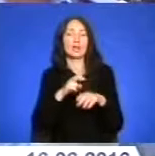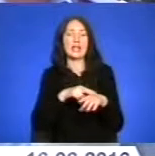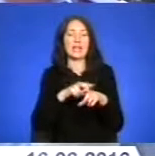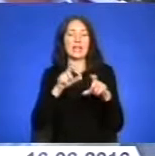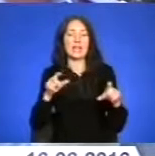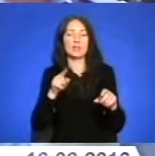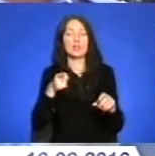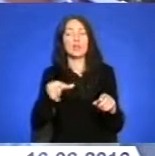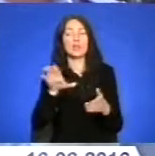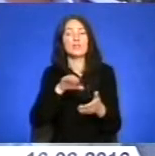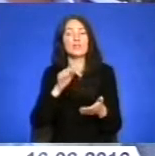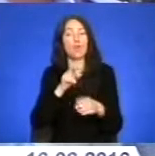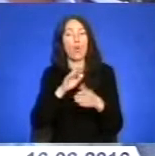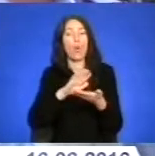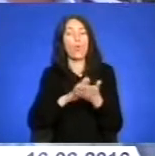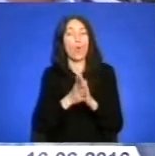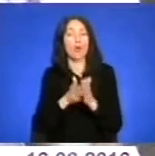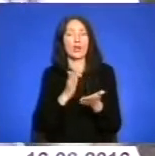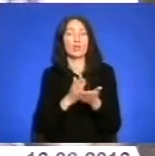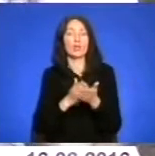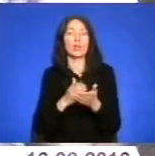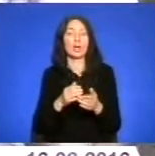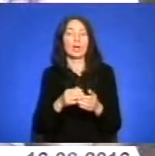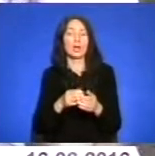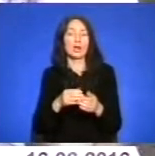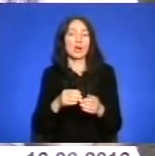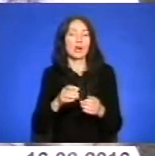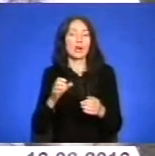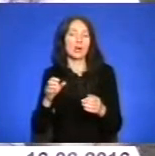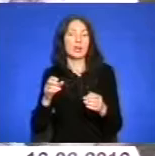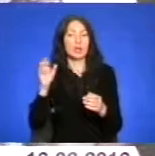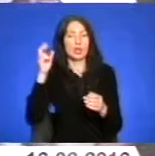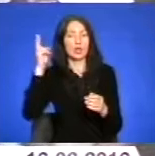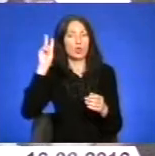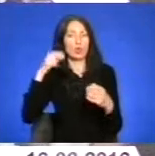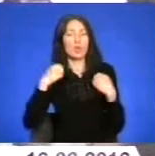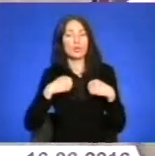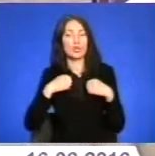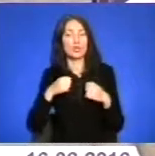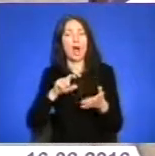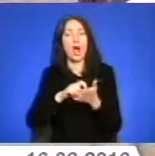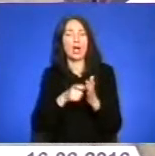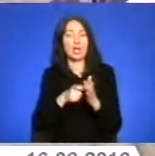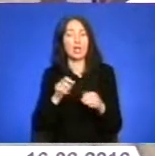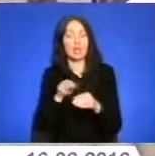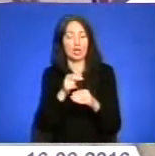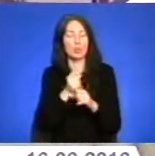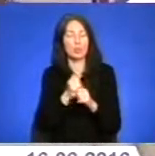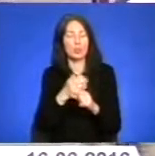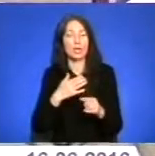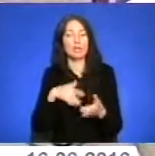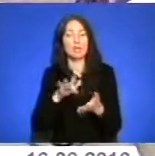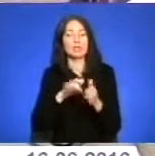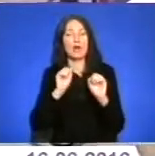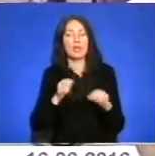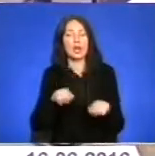санвузол, відповідно, провели ремонти в кабінетах, коридори, ви побачите. І ми, міська влада і місцевість, буде